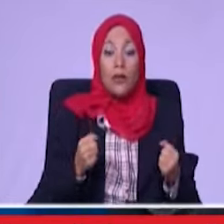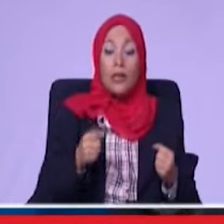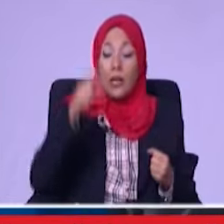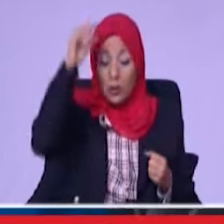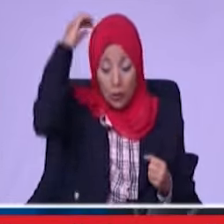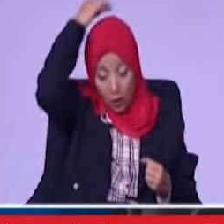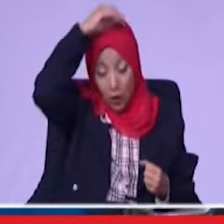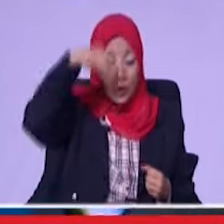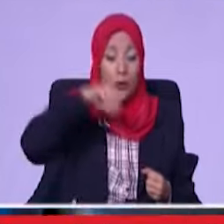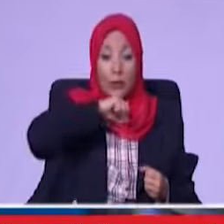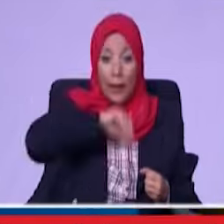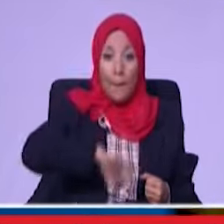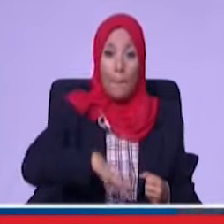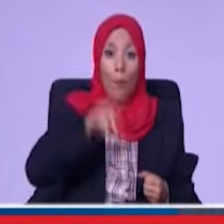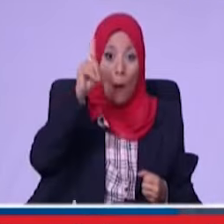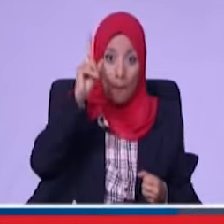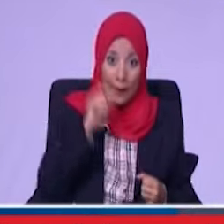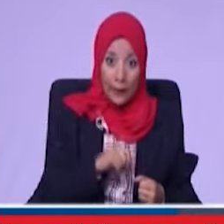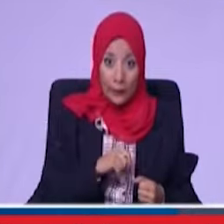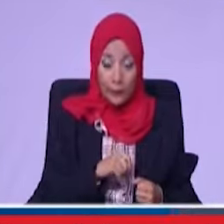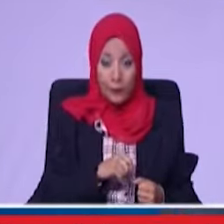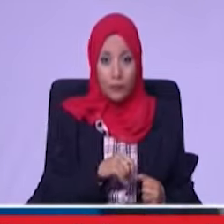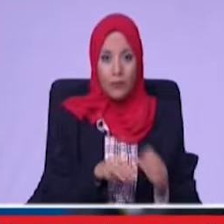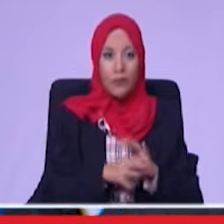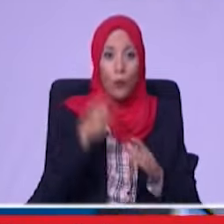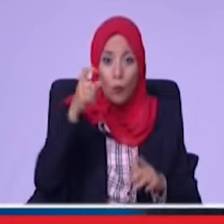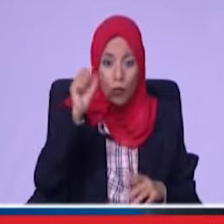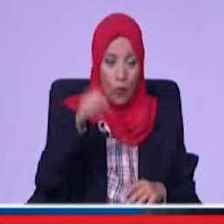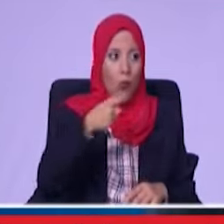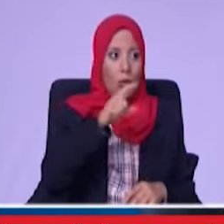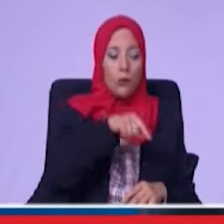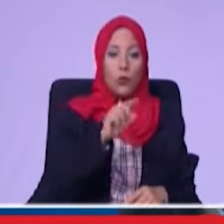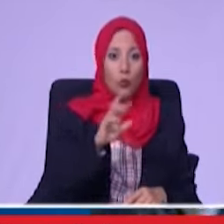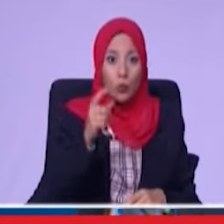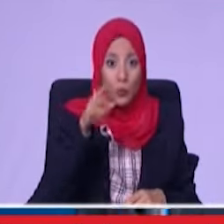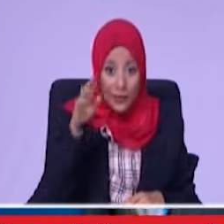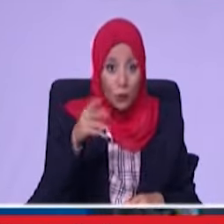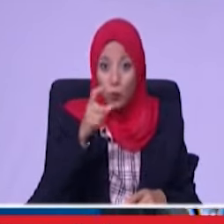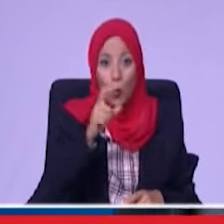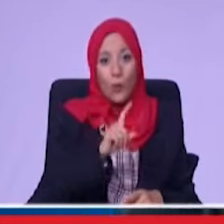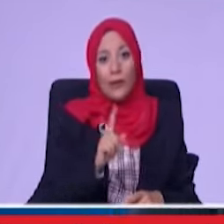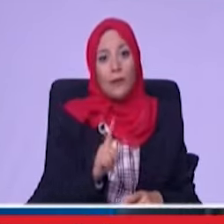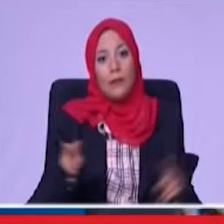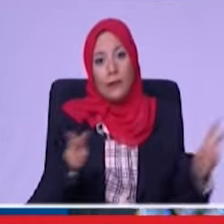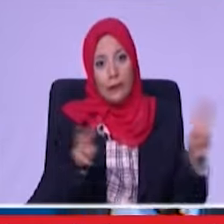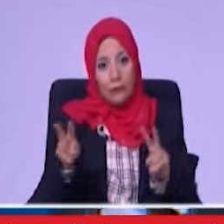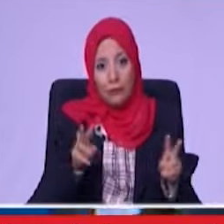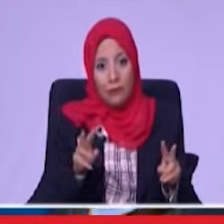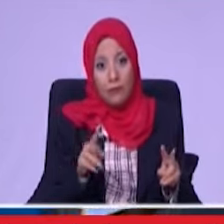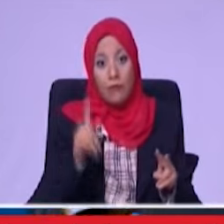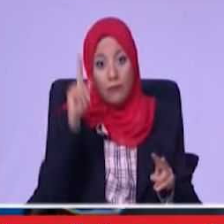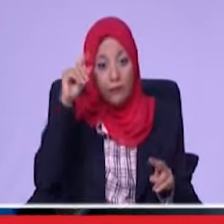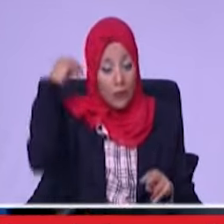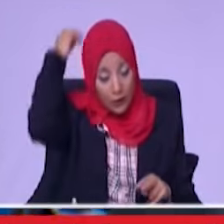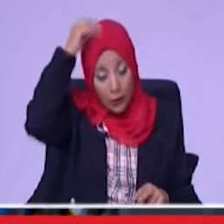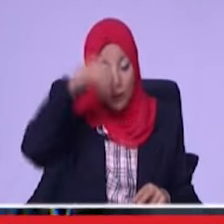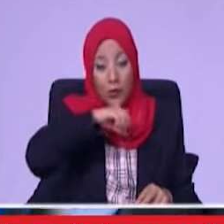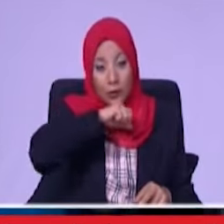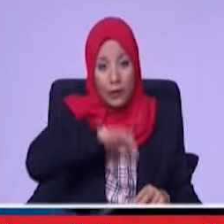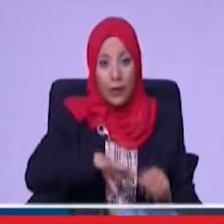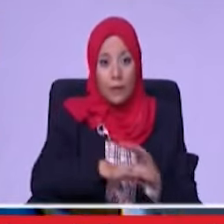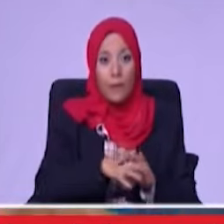عليه وسلم تنال المسلم وغير المسلم، لأن ساعتها ربنا هيقبل شفاعة سيدنا النبي صلى الله عليه وسلم،